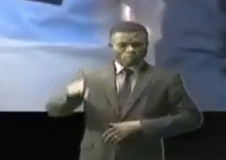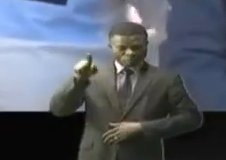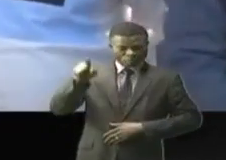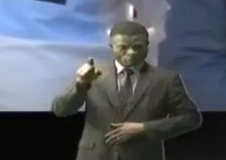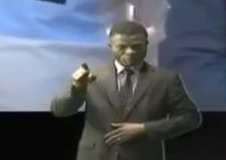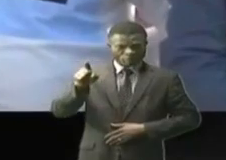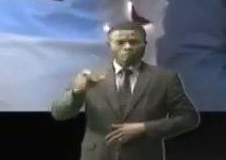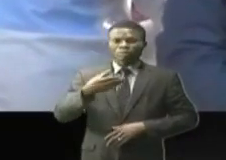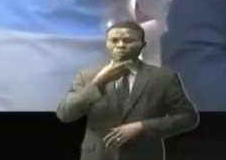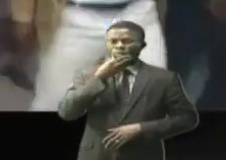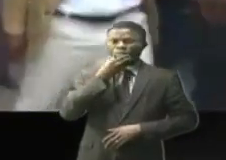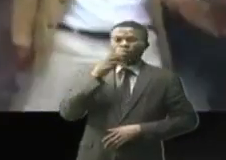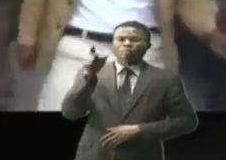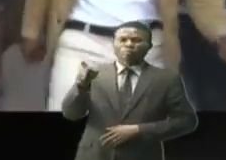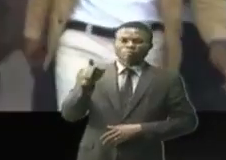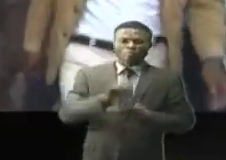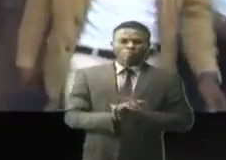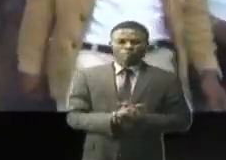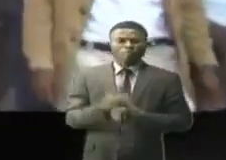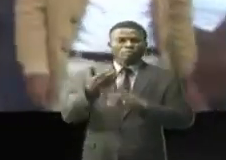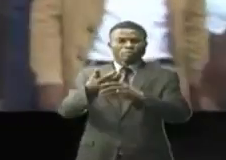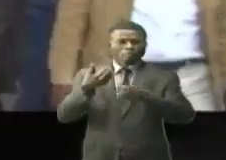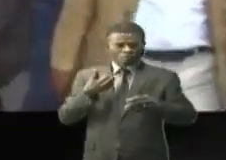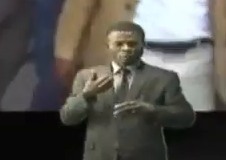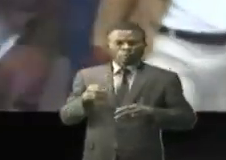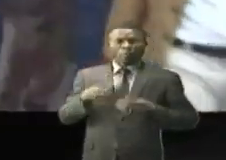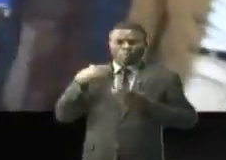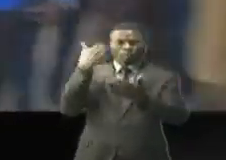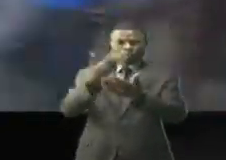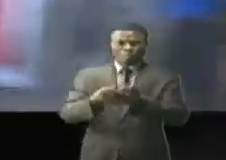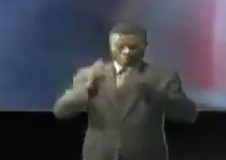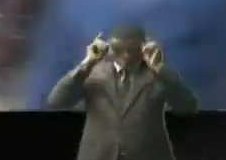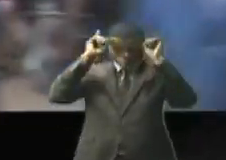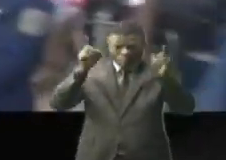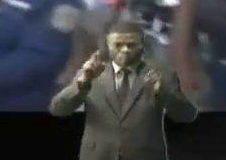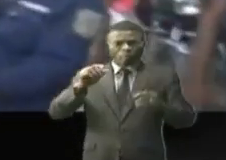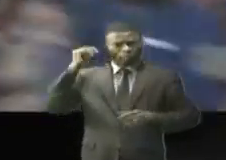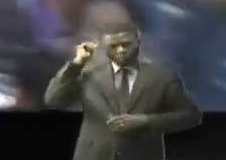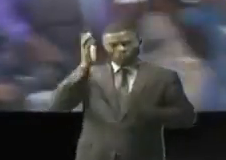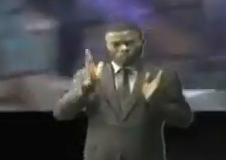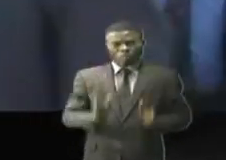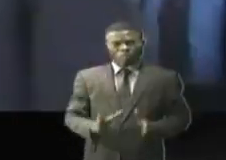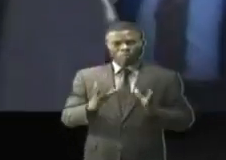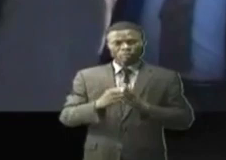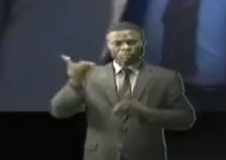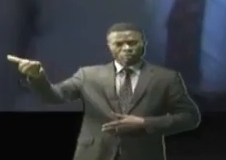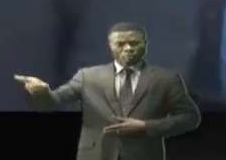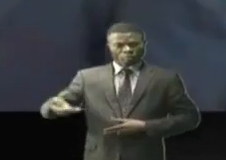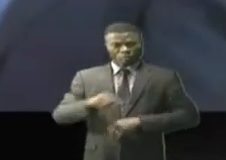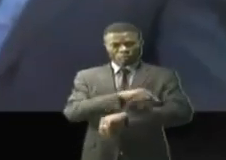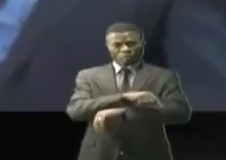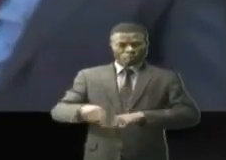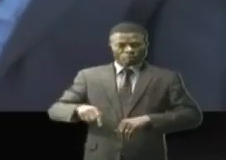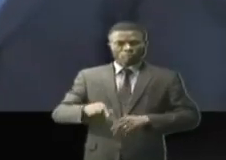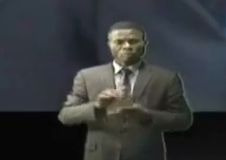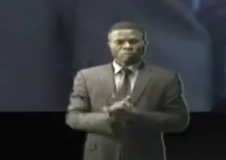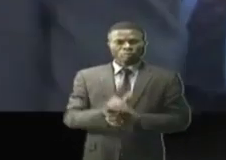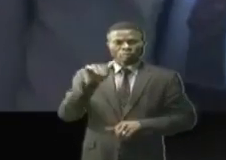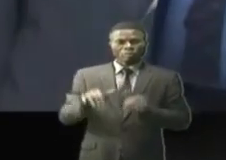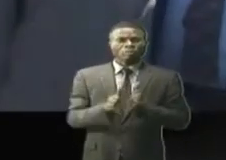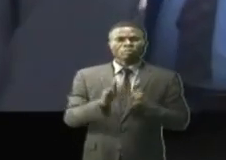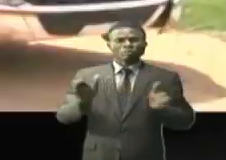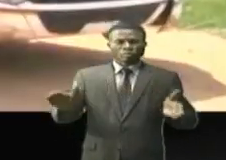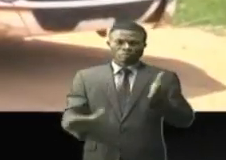transport en commun dans notre ville. Bien avant cette descente, le gouverneur John Kabeya Shikai avait reçu en audience le directeur général ad intérim